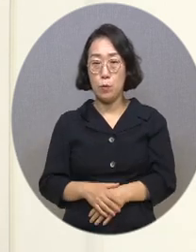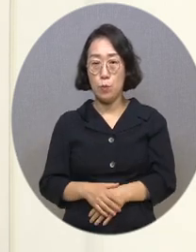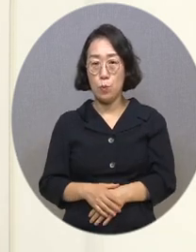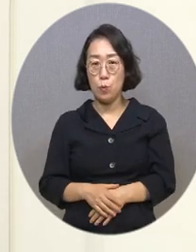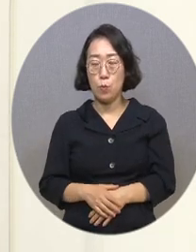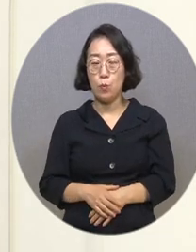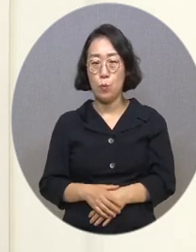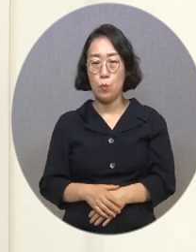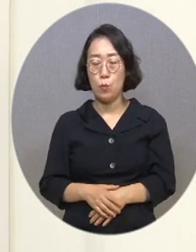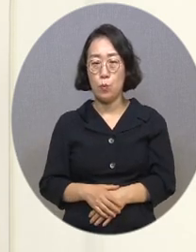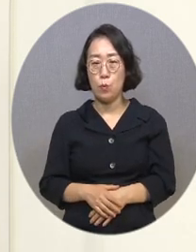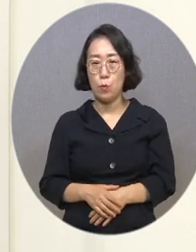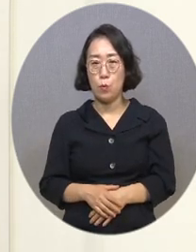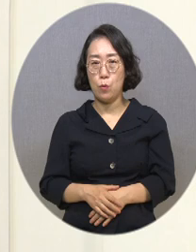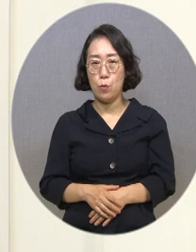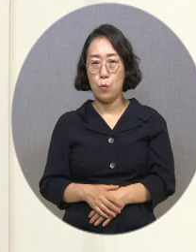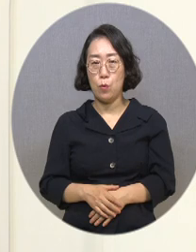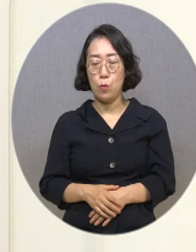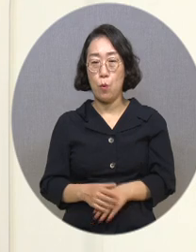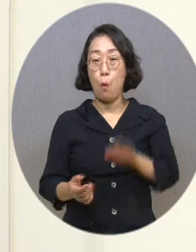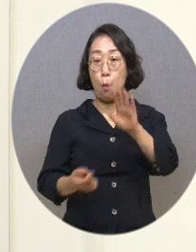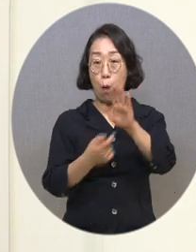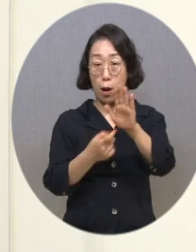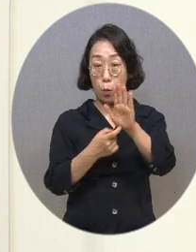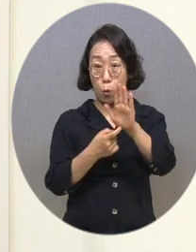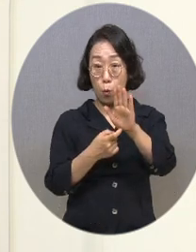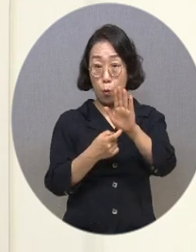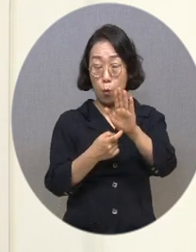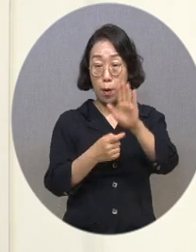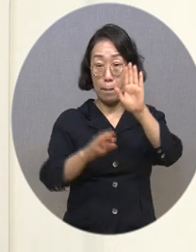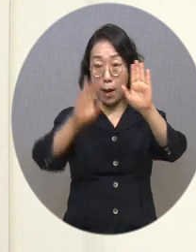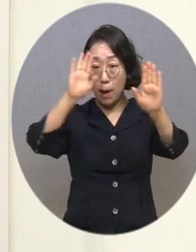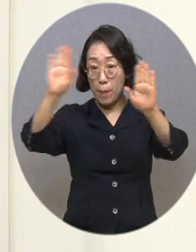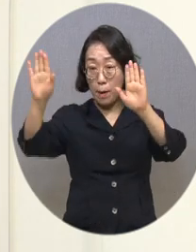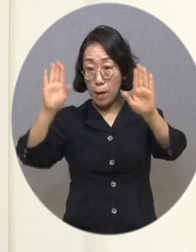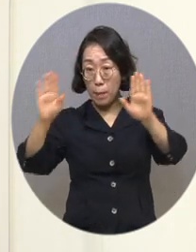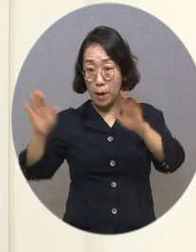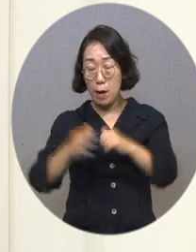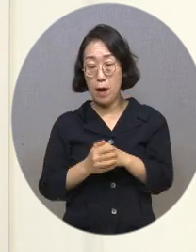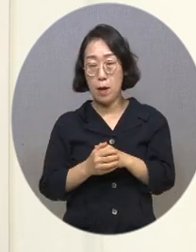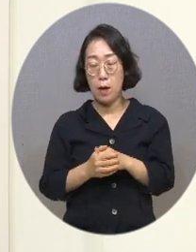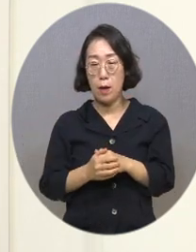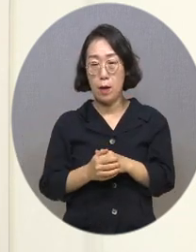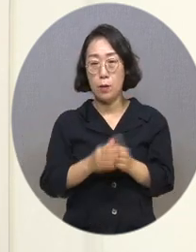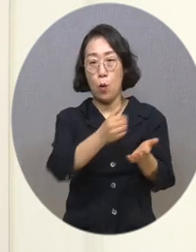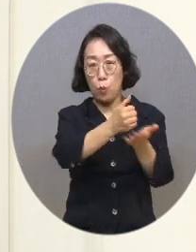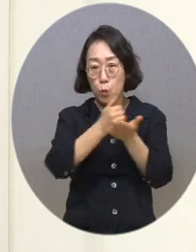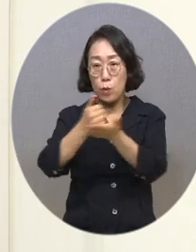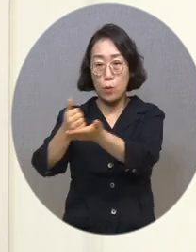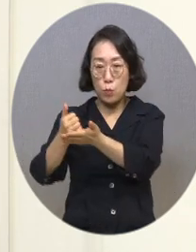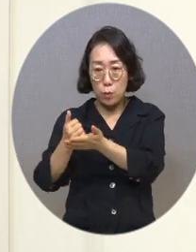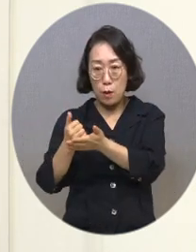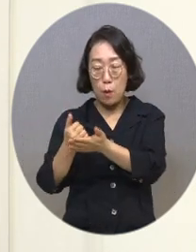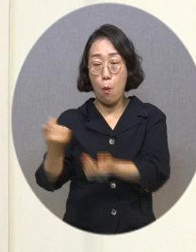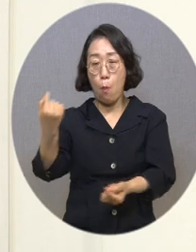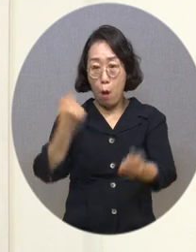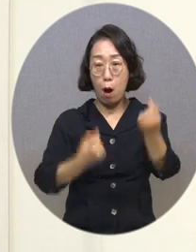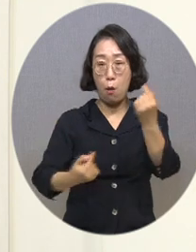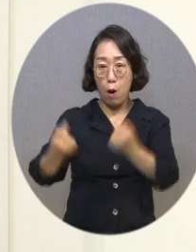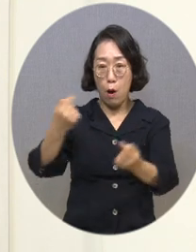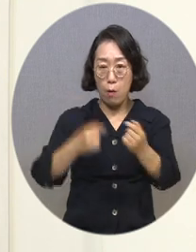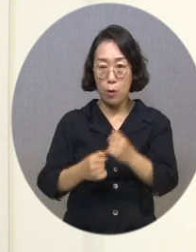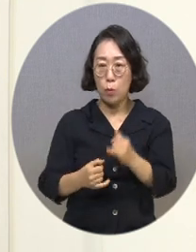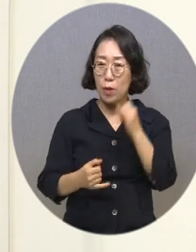전단지로 막 붙여가지고 사람을 모아야 하고 뭐 또는 어떤 개인적인 연락을 해서 사람을 모으는 분도